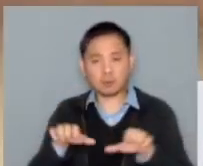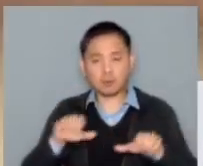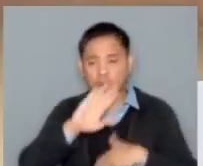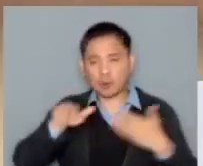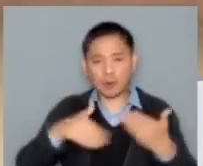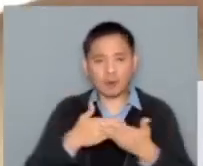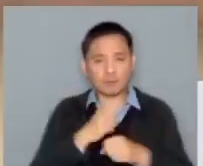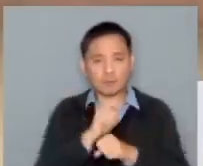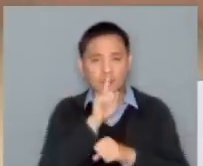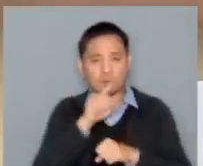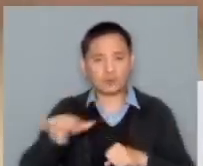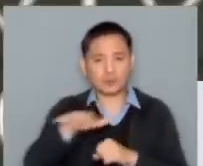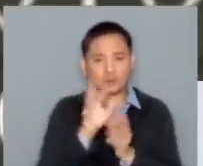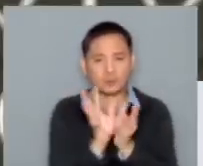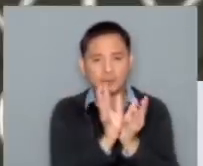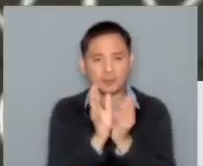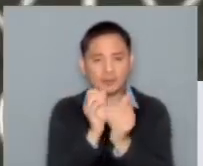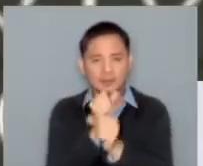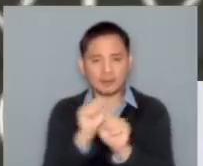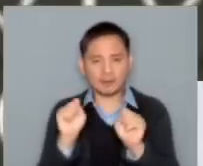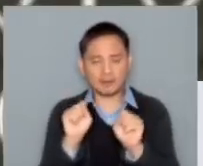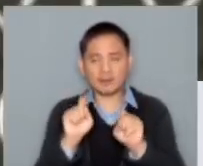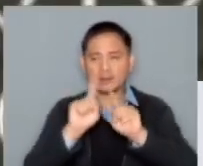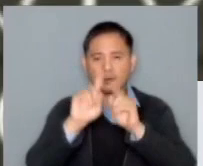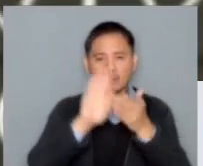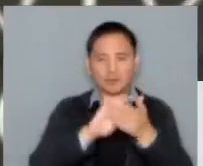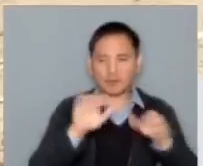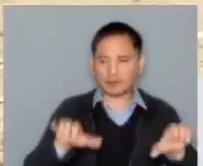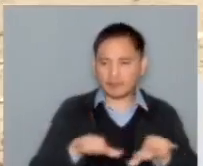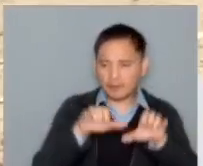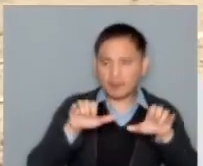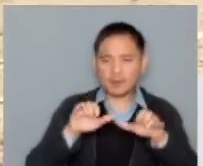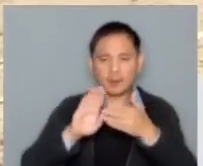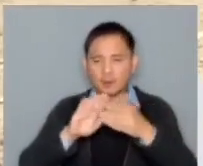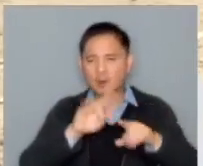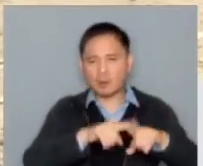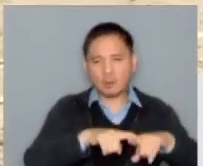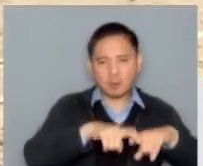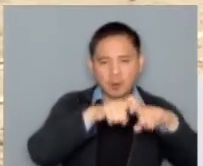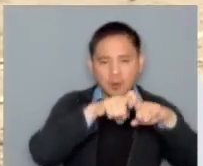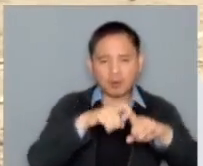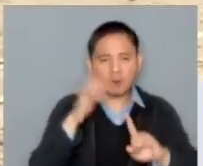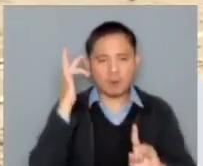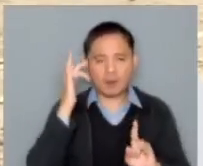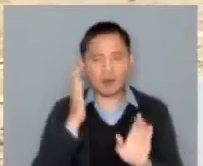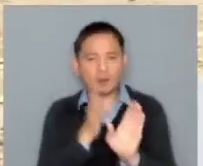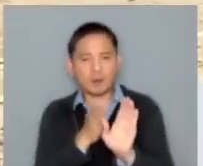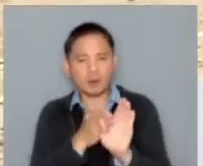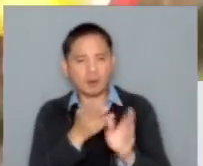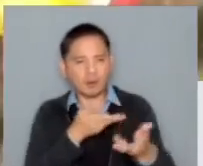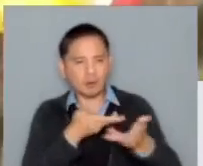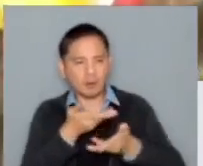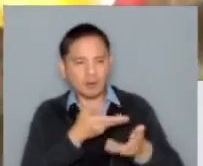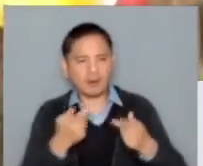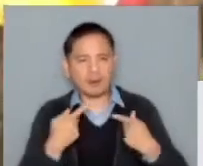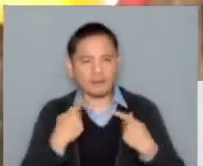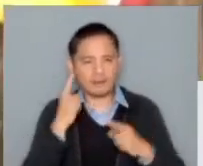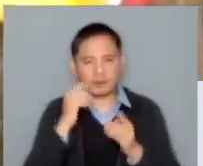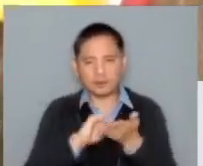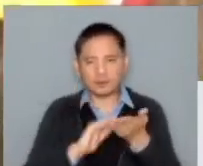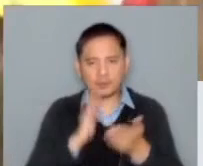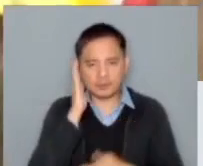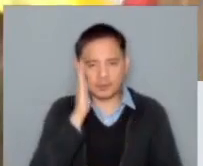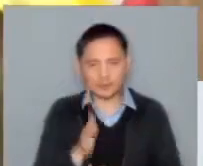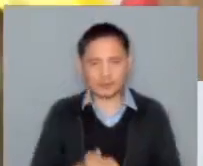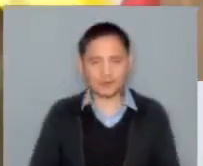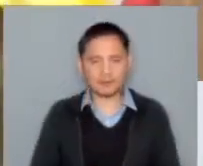muna ang lahat ng academic activities ng universidad para sa psychological intervention na gagawin sa mga estudyante. Ikinwento